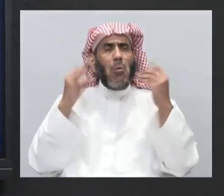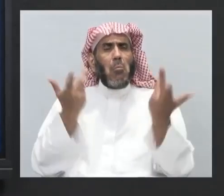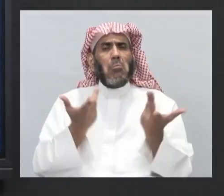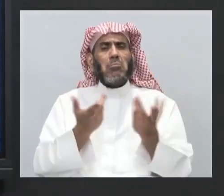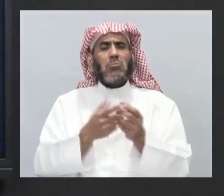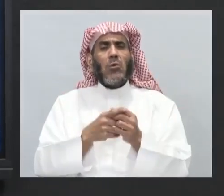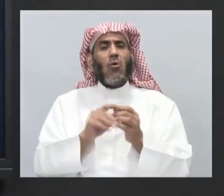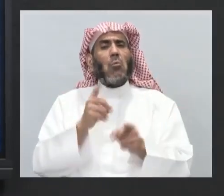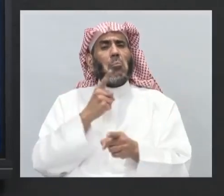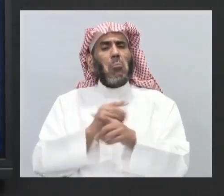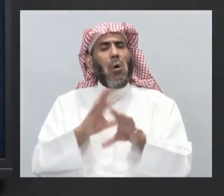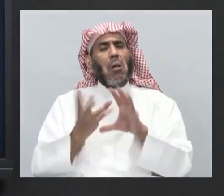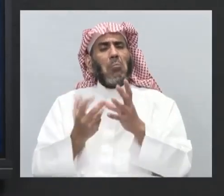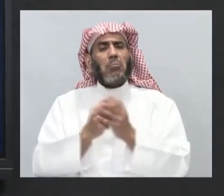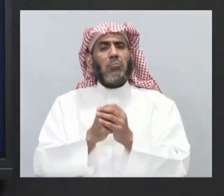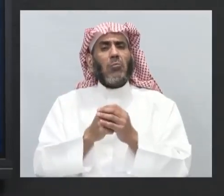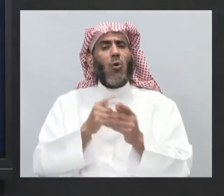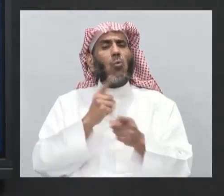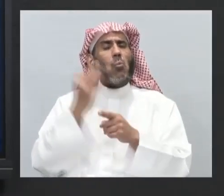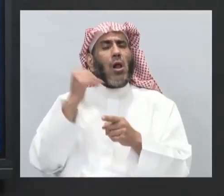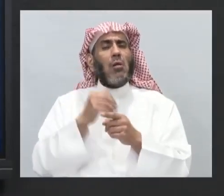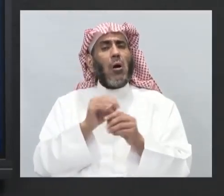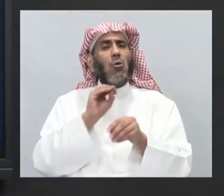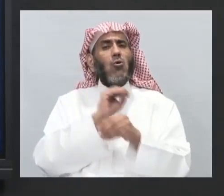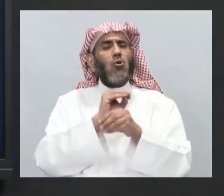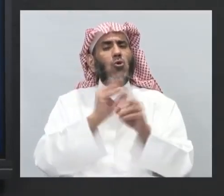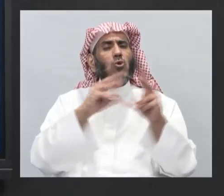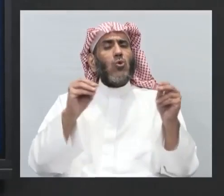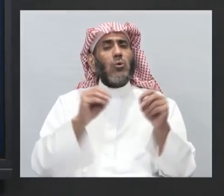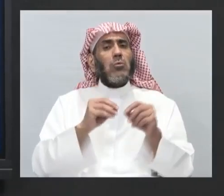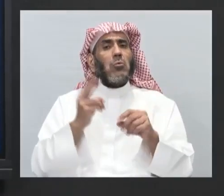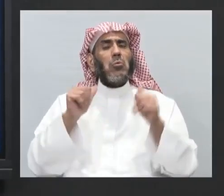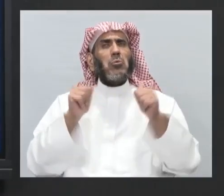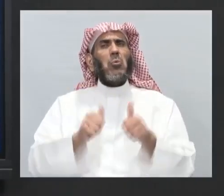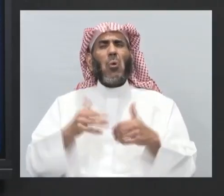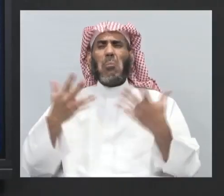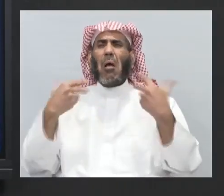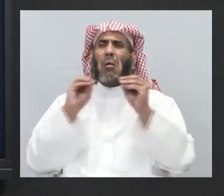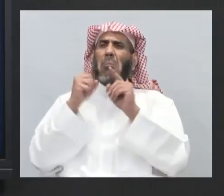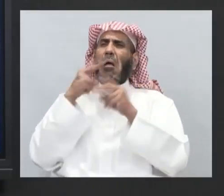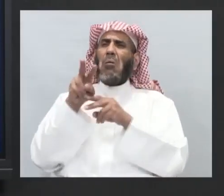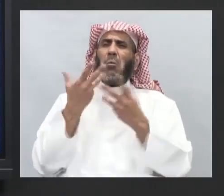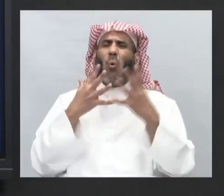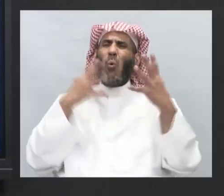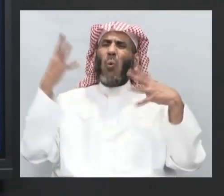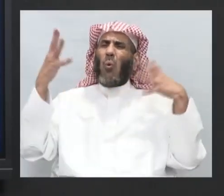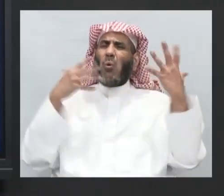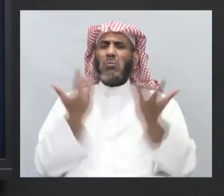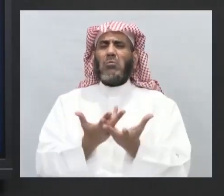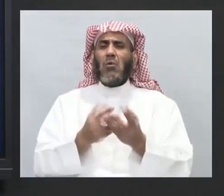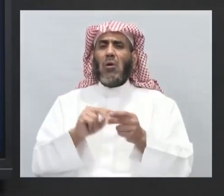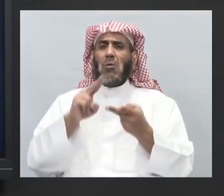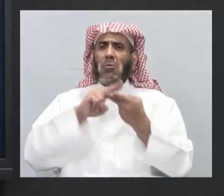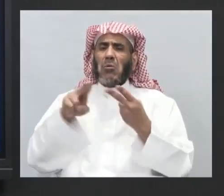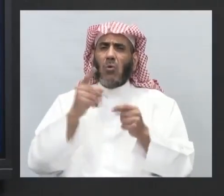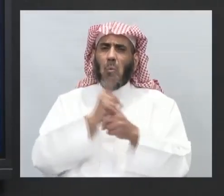افترضنا ان معلما او معلمه يشرحون والطلاب لا يلقون لهم بال والضوضاء عاليه هل بالامكان ان تصل رسائلهم